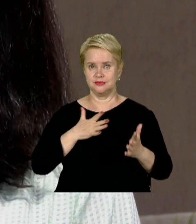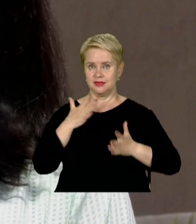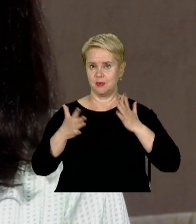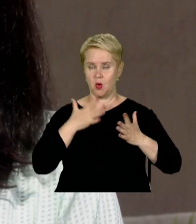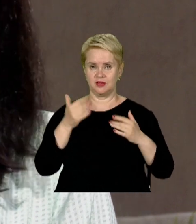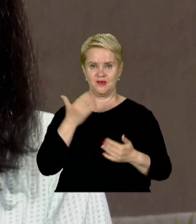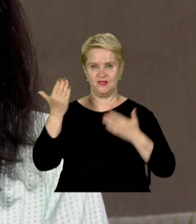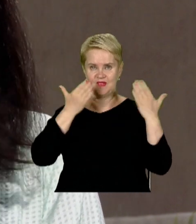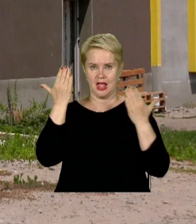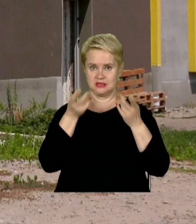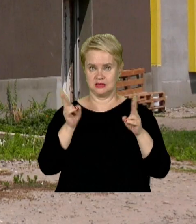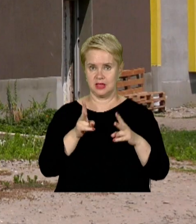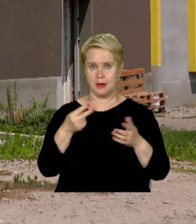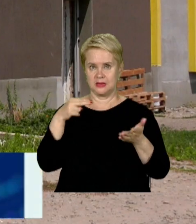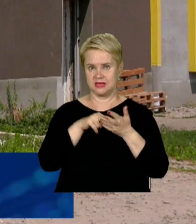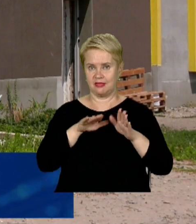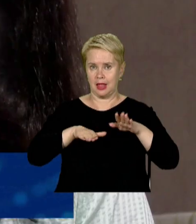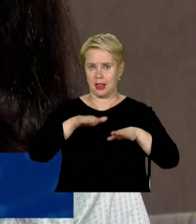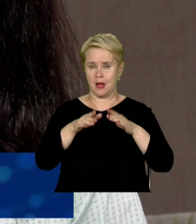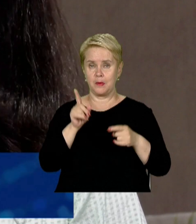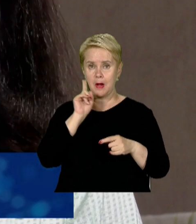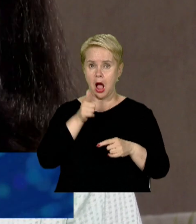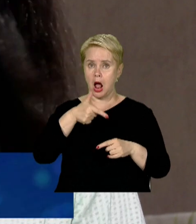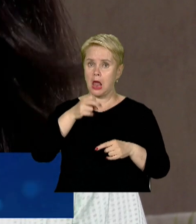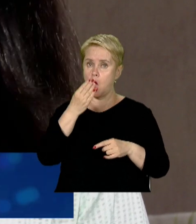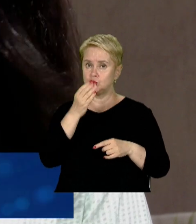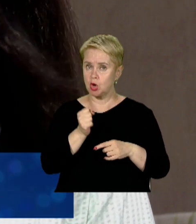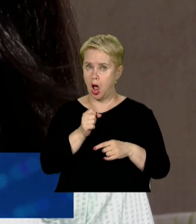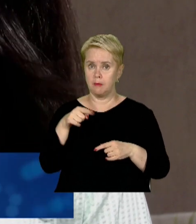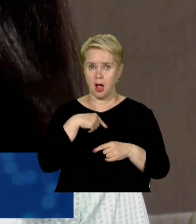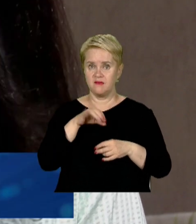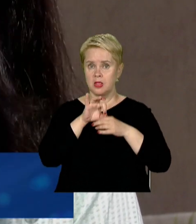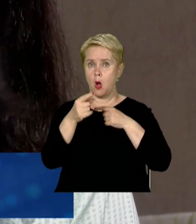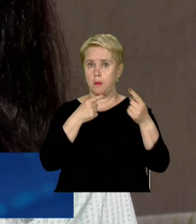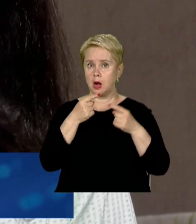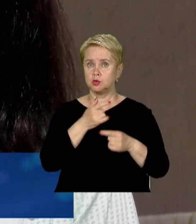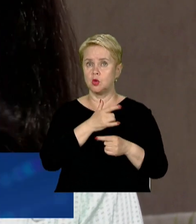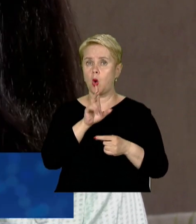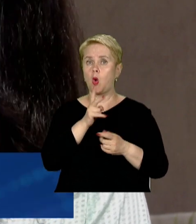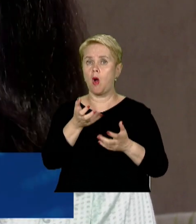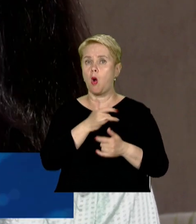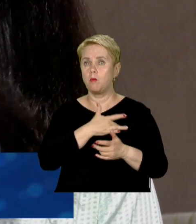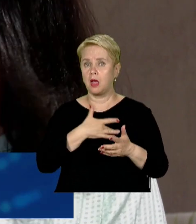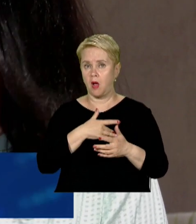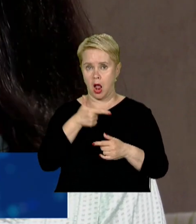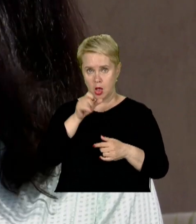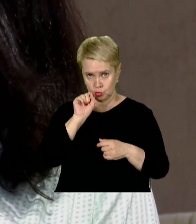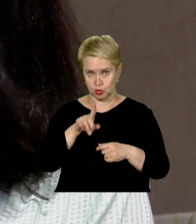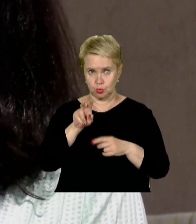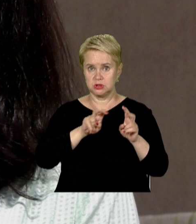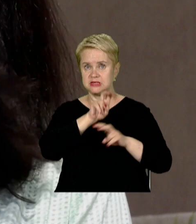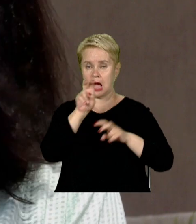весел. Теперь осталось поставить его на лапы. По поводу Глаши, мы сейчас ведем переговоры с опекунами. Возможно, и Глаша тоже